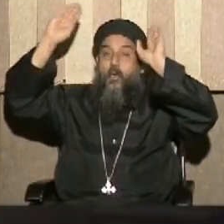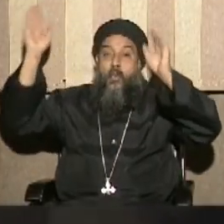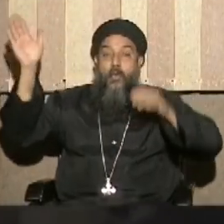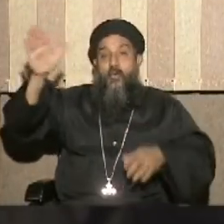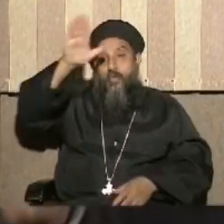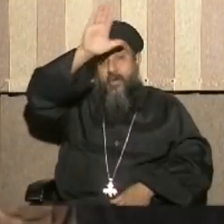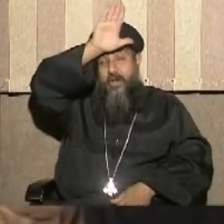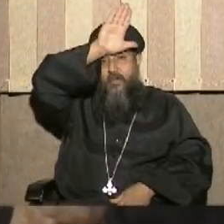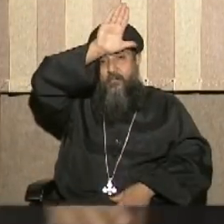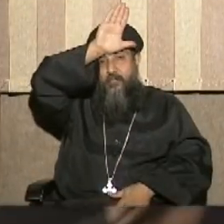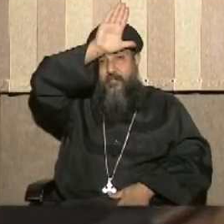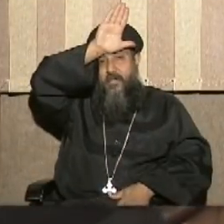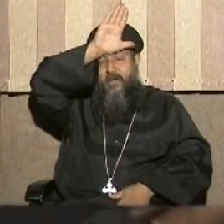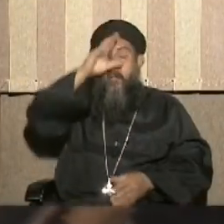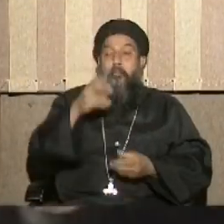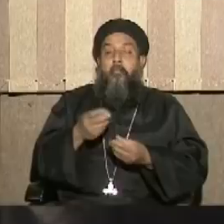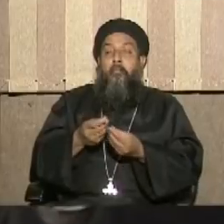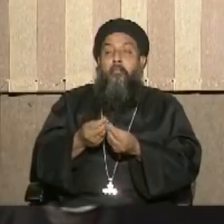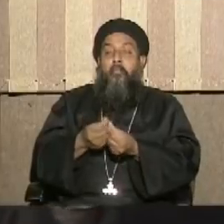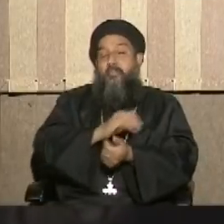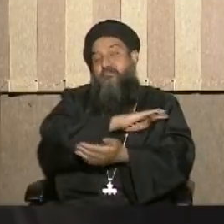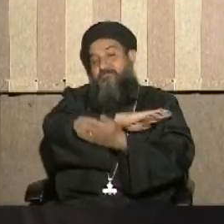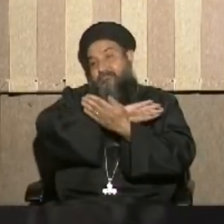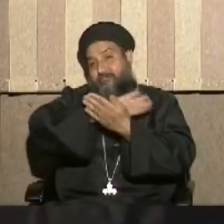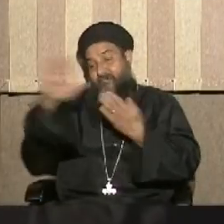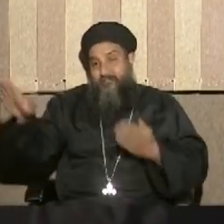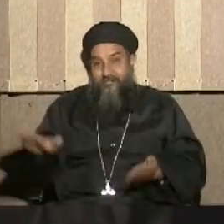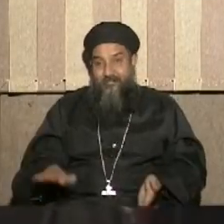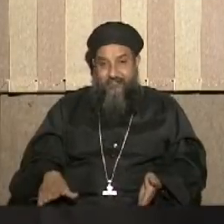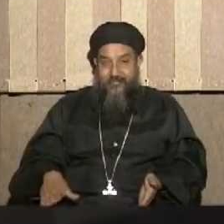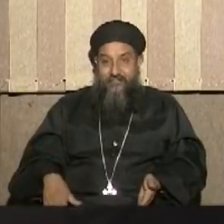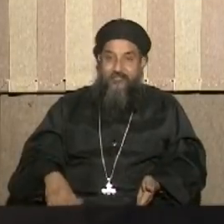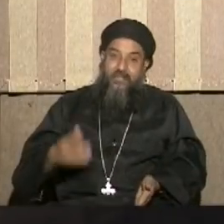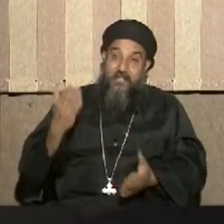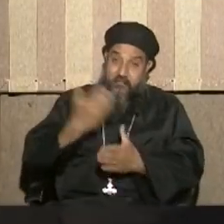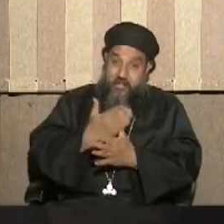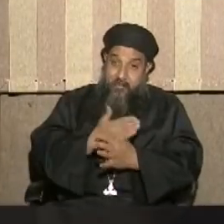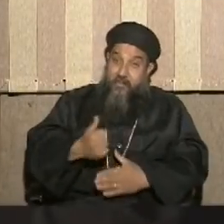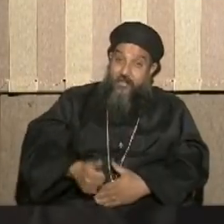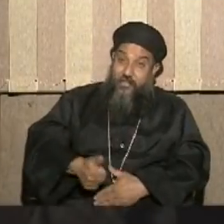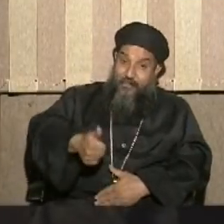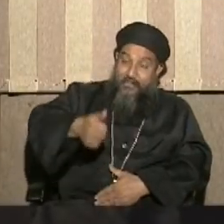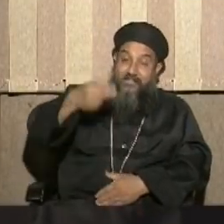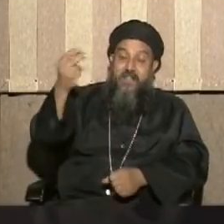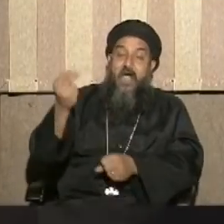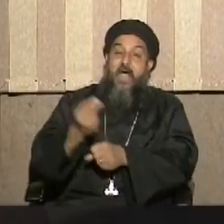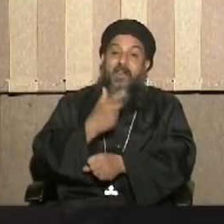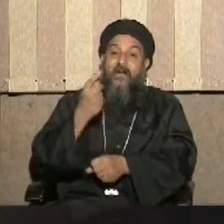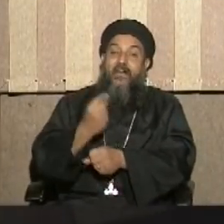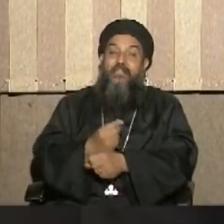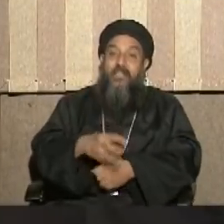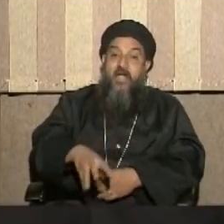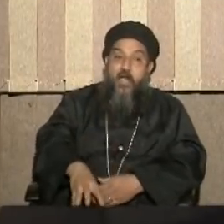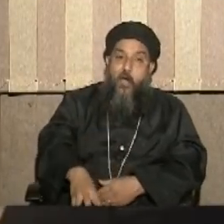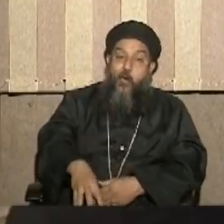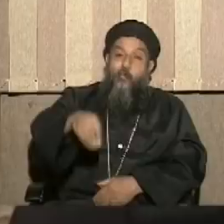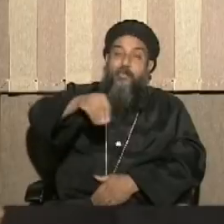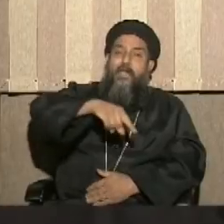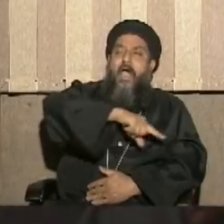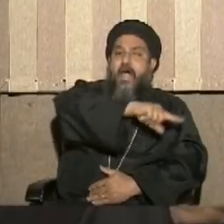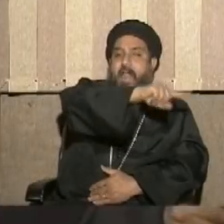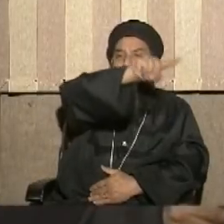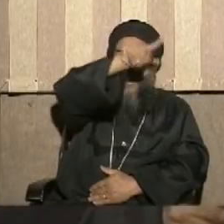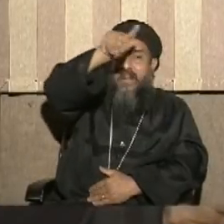ممالك الأرض قدامه لا شيء، بهذا ينتصر على الخطايا ويخلص حاله